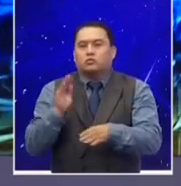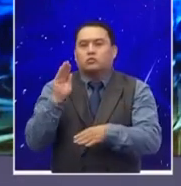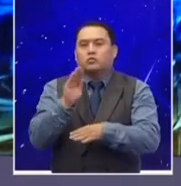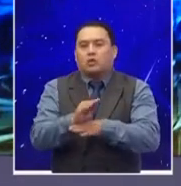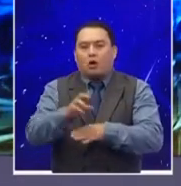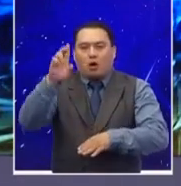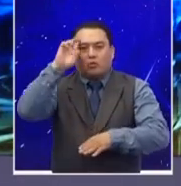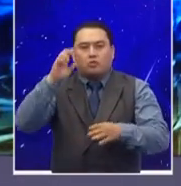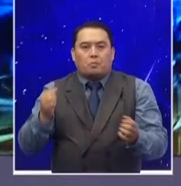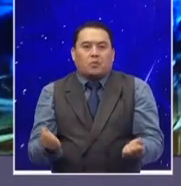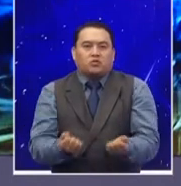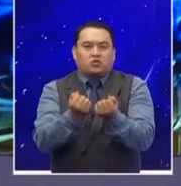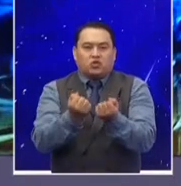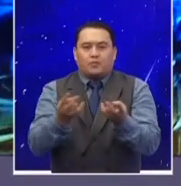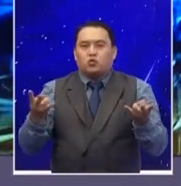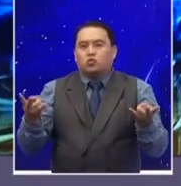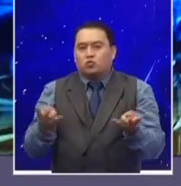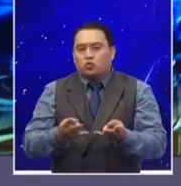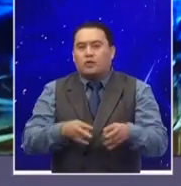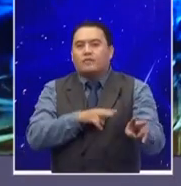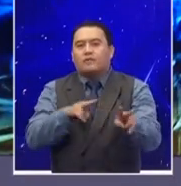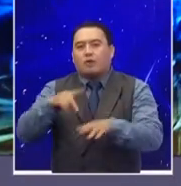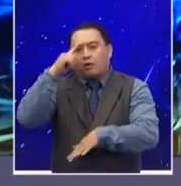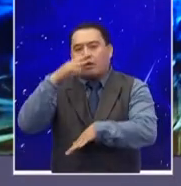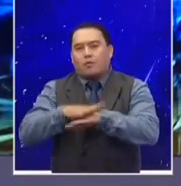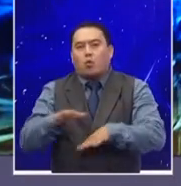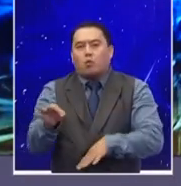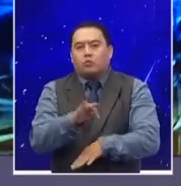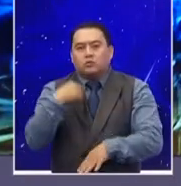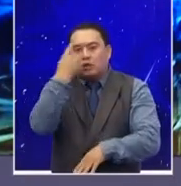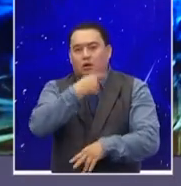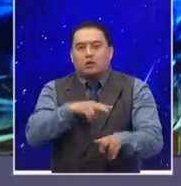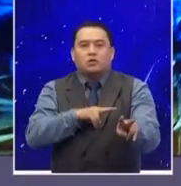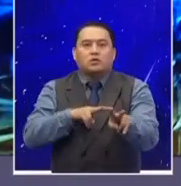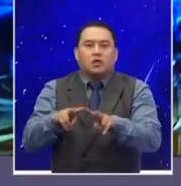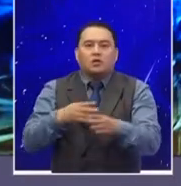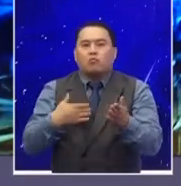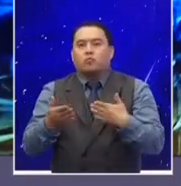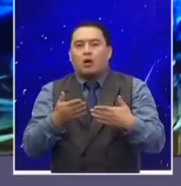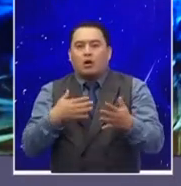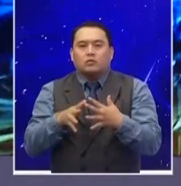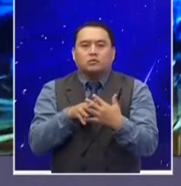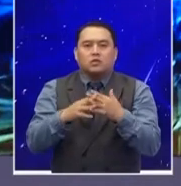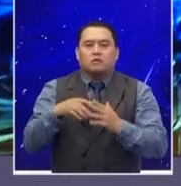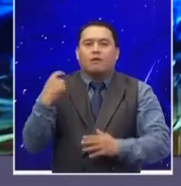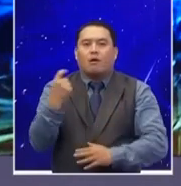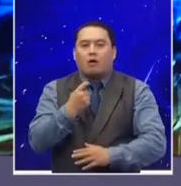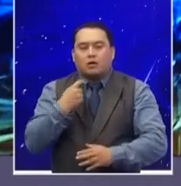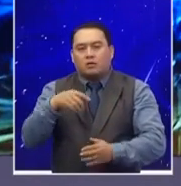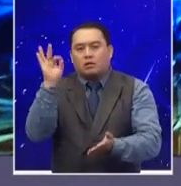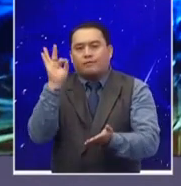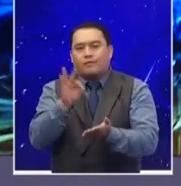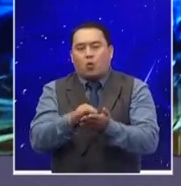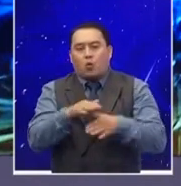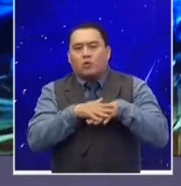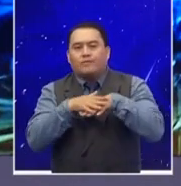дополнительная господдержка. Ситуацию на контроле держит аким Алматинской области. Он пообщался со свекловодами и намерен